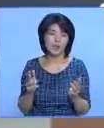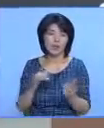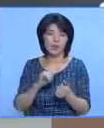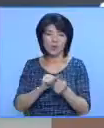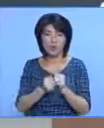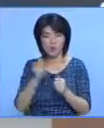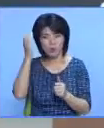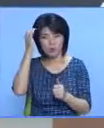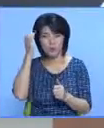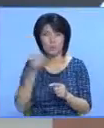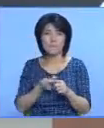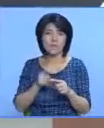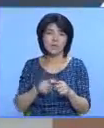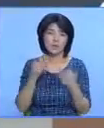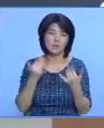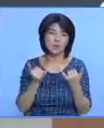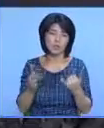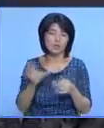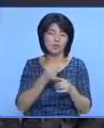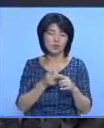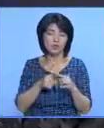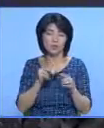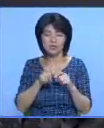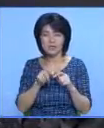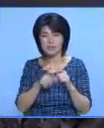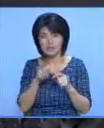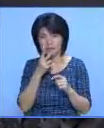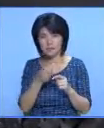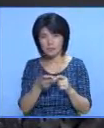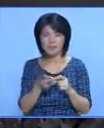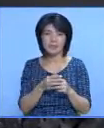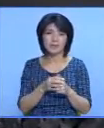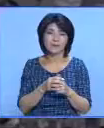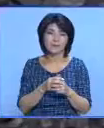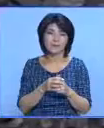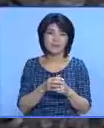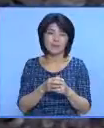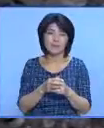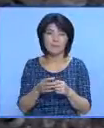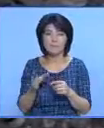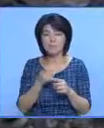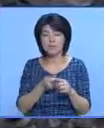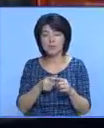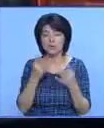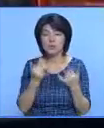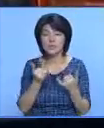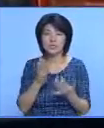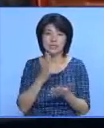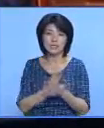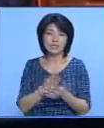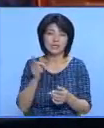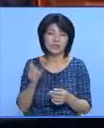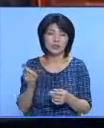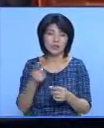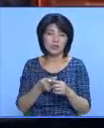Дегенмен Ақтоғай, Май және Аққол аудандарында кешігулер бар. Әр аудан орталығында көмірді жеткізіп таратып беретін бекеттер бар. Бүгінгі таңда қатты отынның